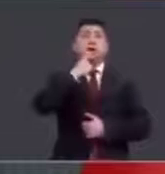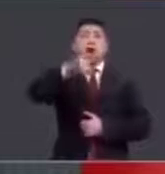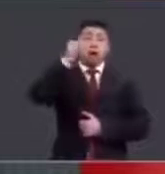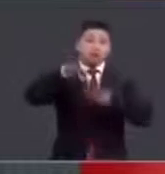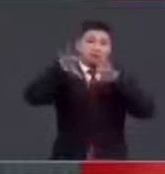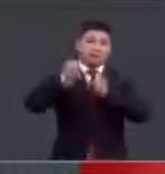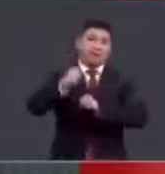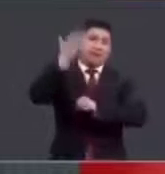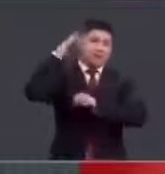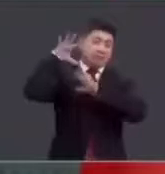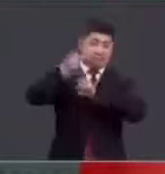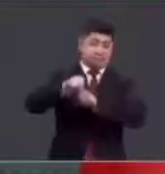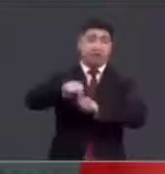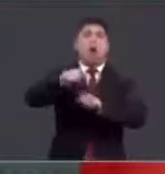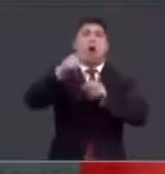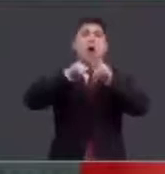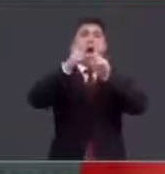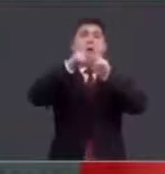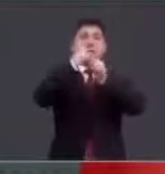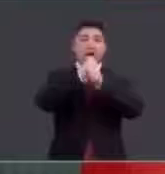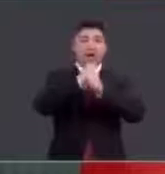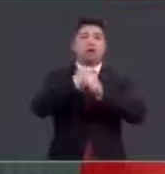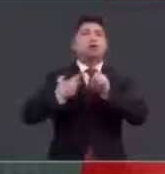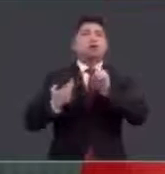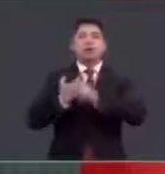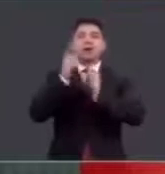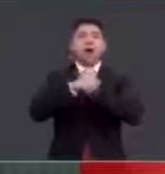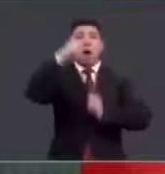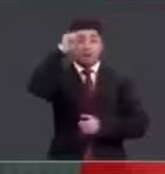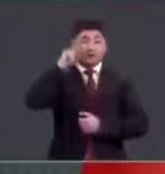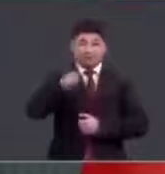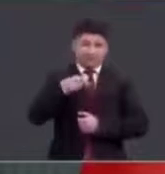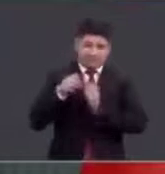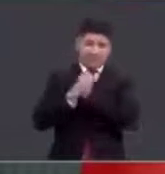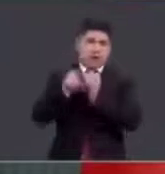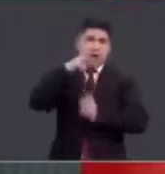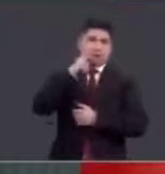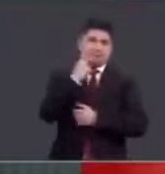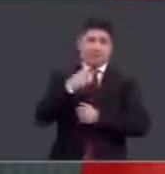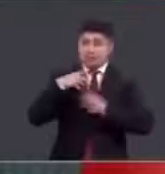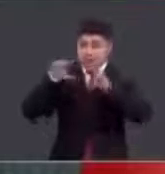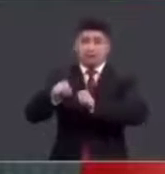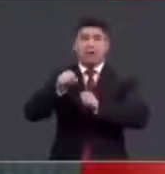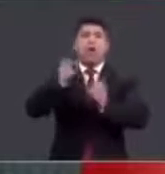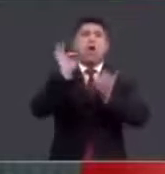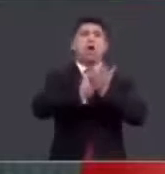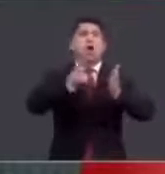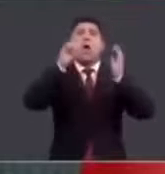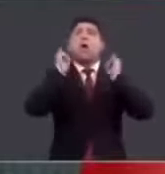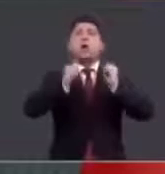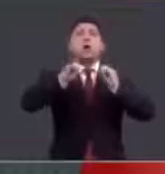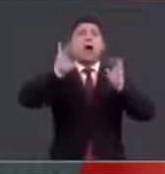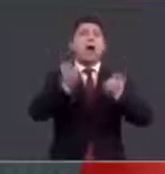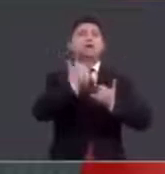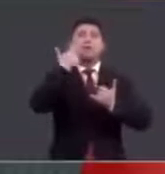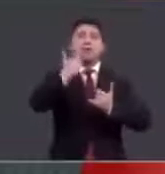işgal döneminde Karabağ ve gasp edilen Azerbaycan topraklarına tek çive çakılmadığı gibi